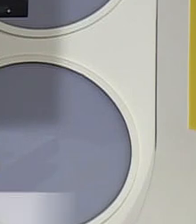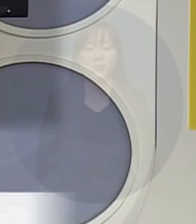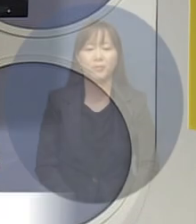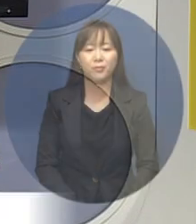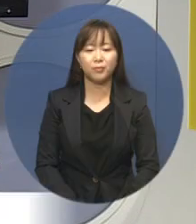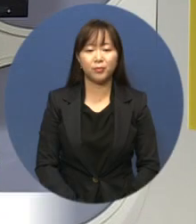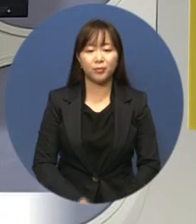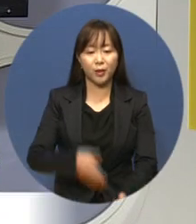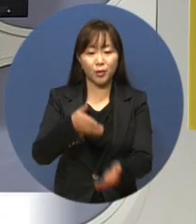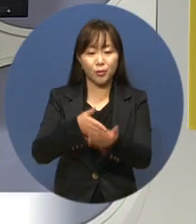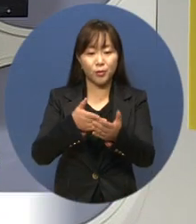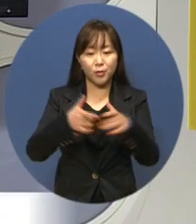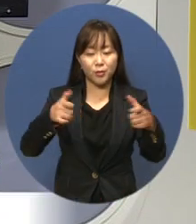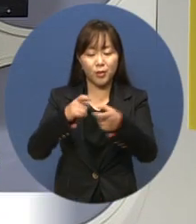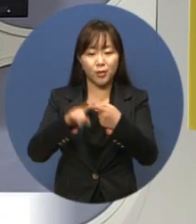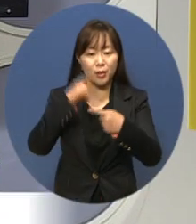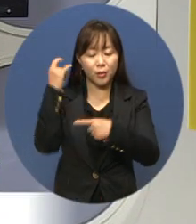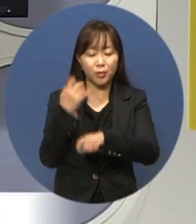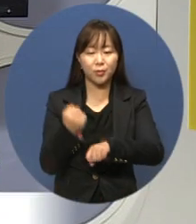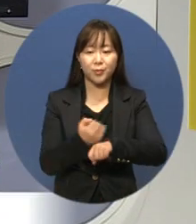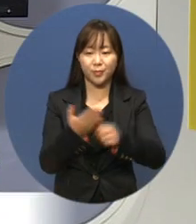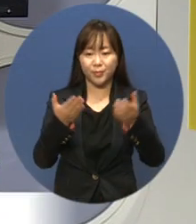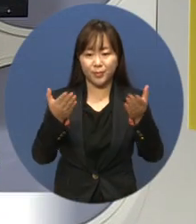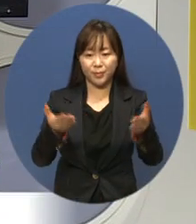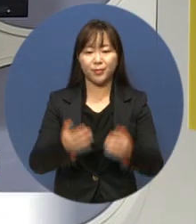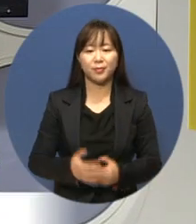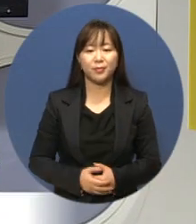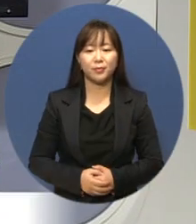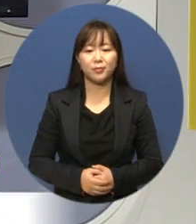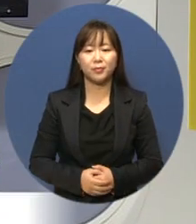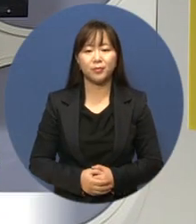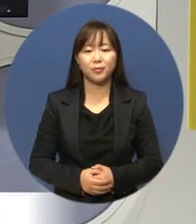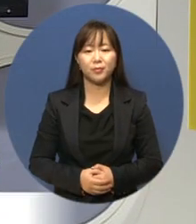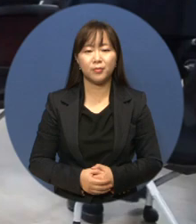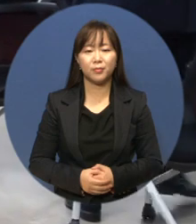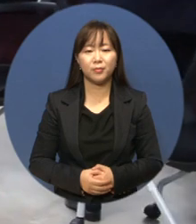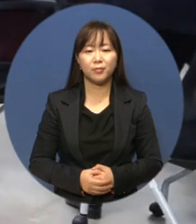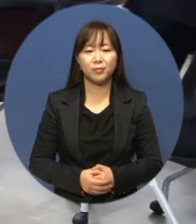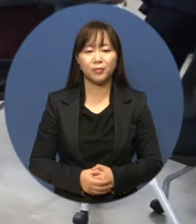4월 22일 목요일 만만한 뉴스는 지역 네트워크 소식으로 함께합니다.